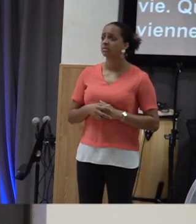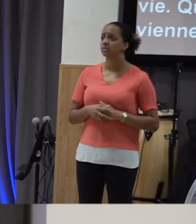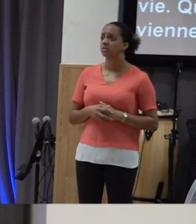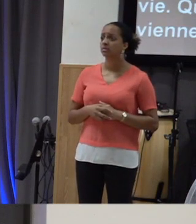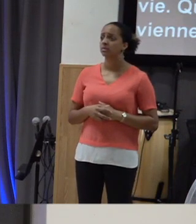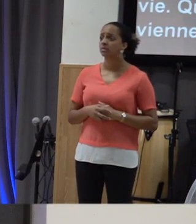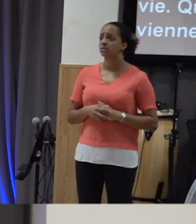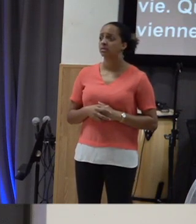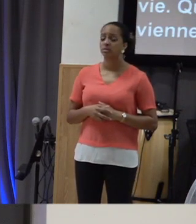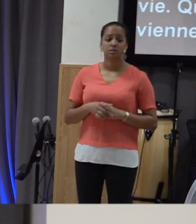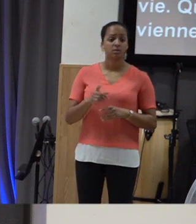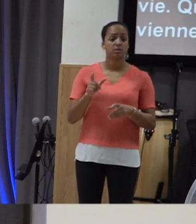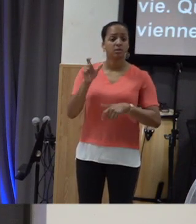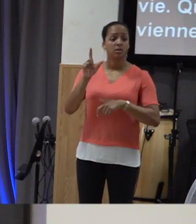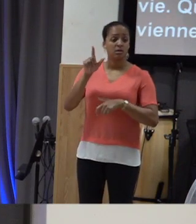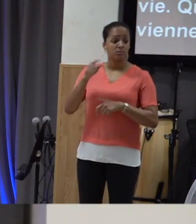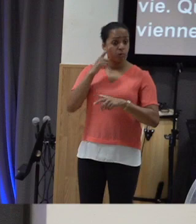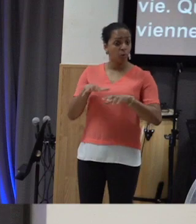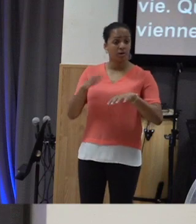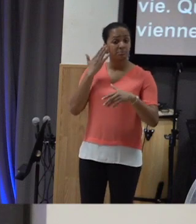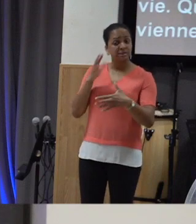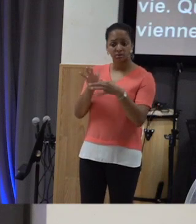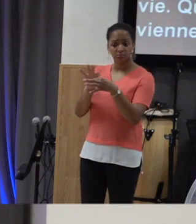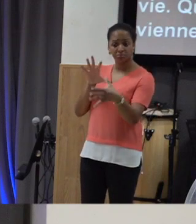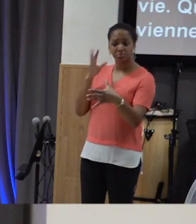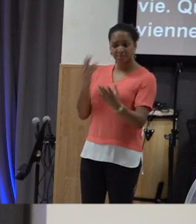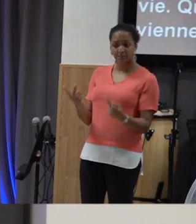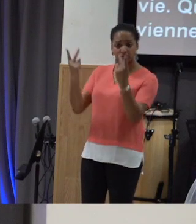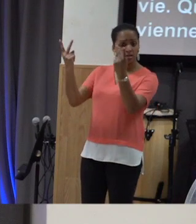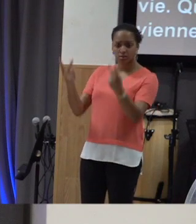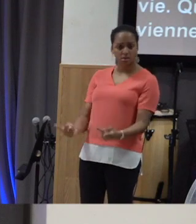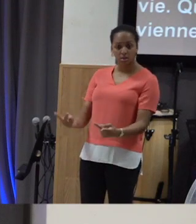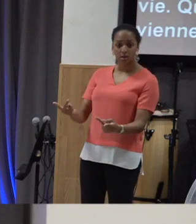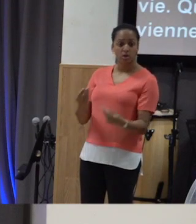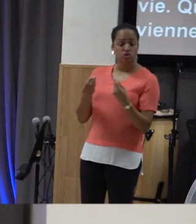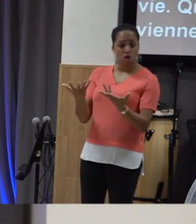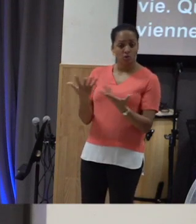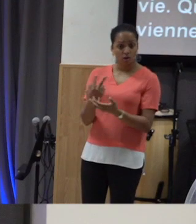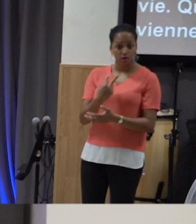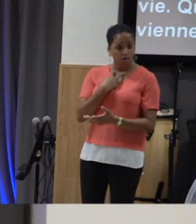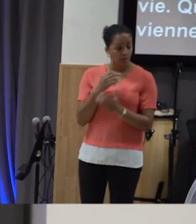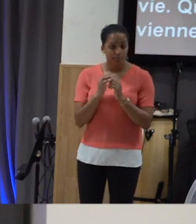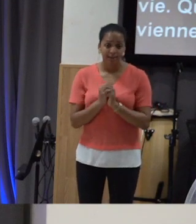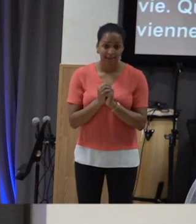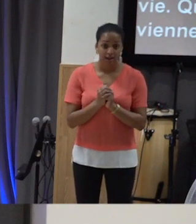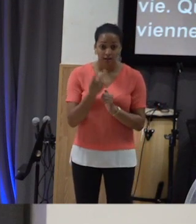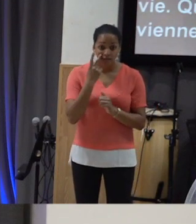quoi? Obstacle à vos prières. Amen. Vous voyez le lien entre l'honneur et les